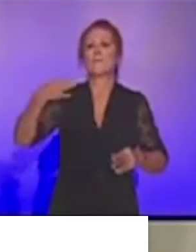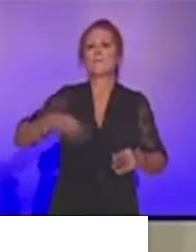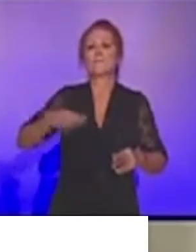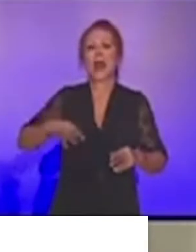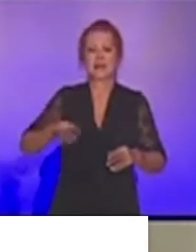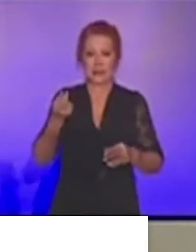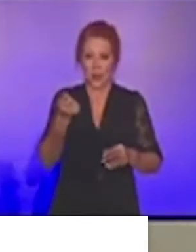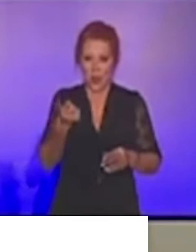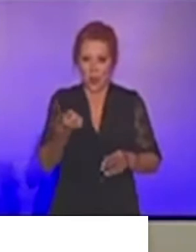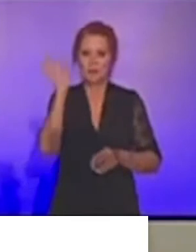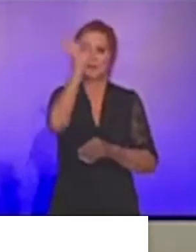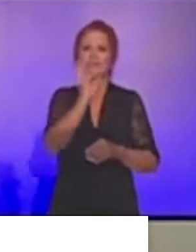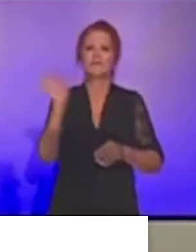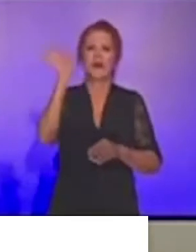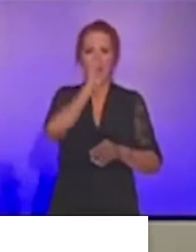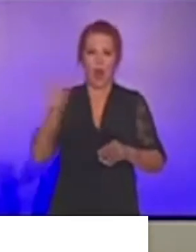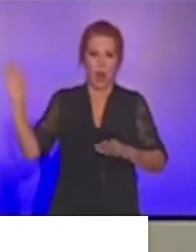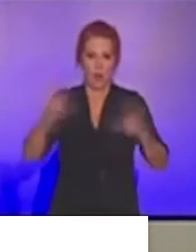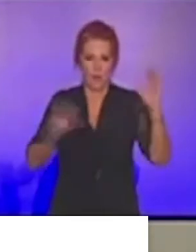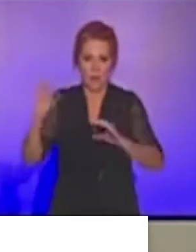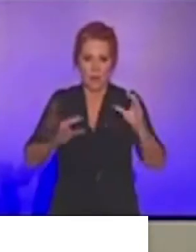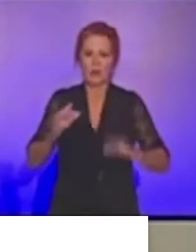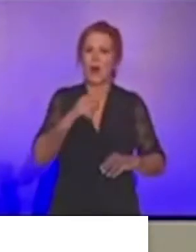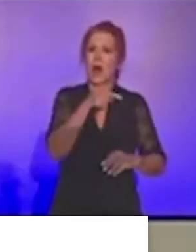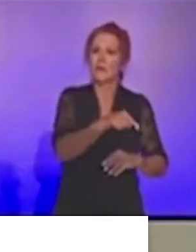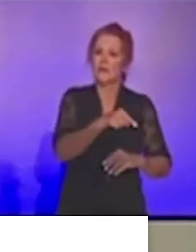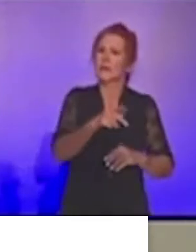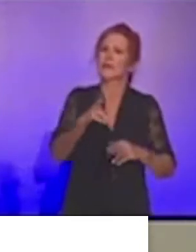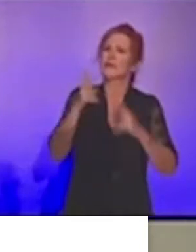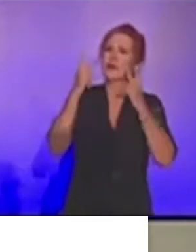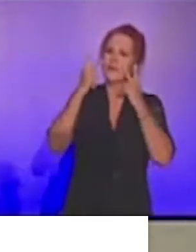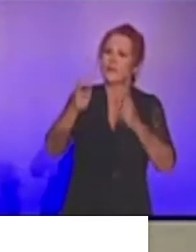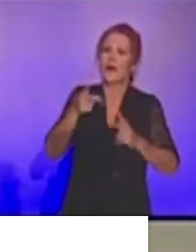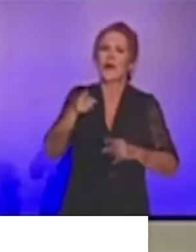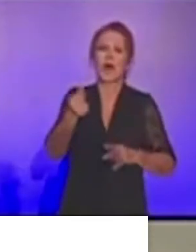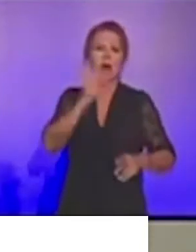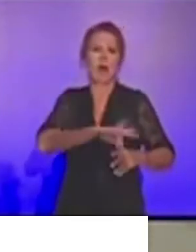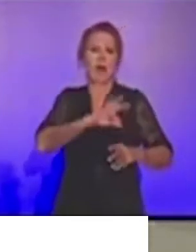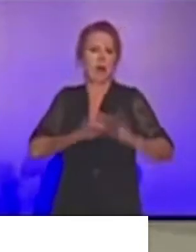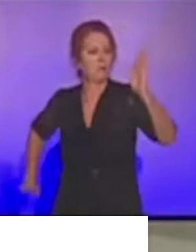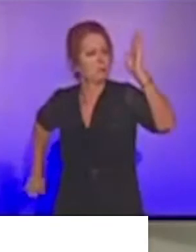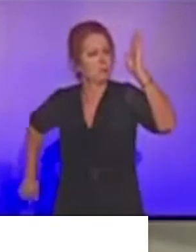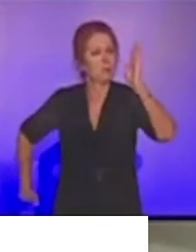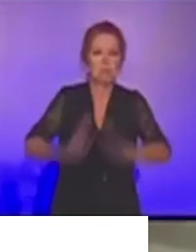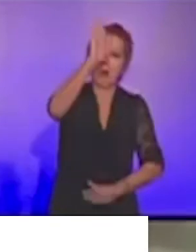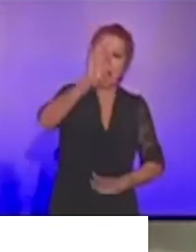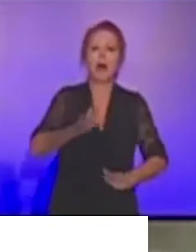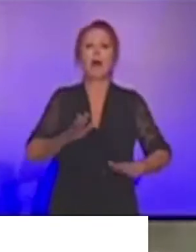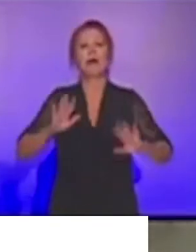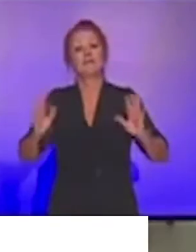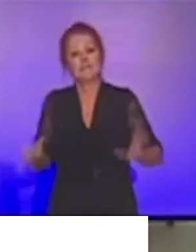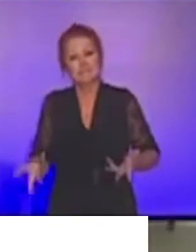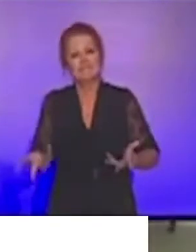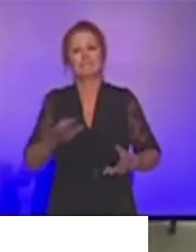των ψηφιακών επενδύσεων που θα βλέπουν ήδη εκτόξευση της κερδοφορίας τους και στους οποίους